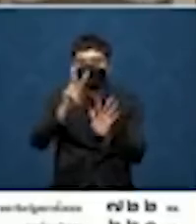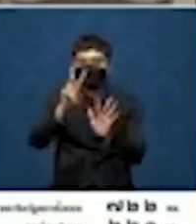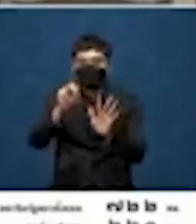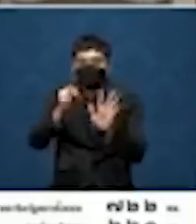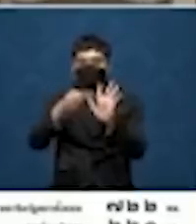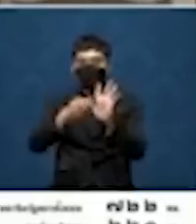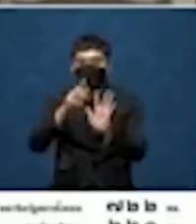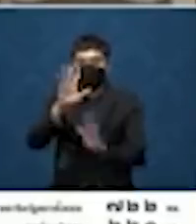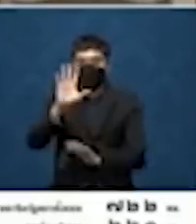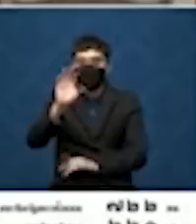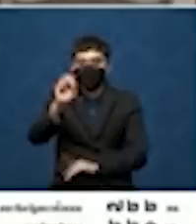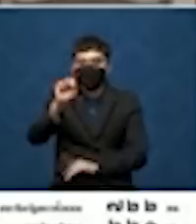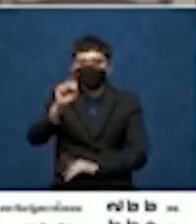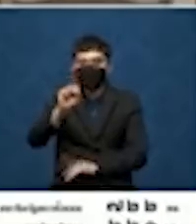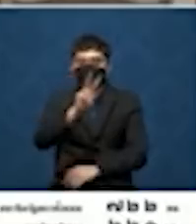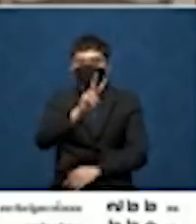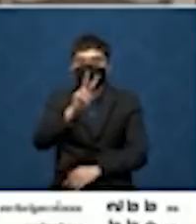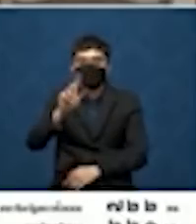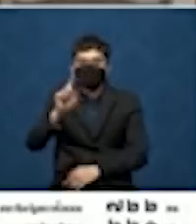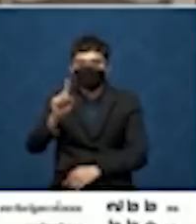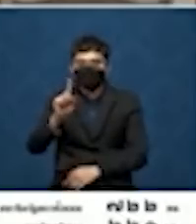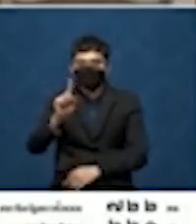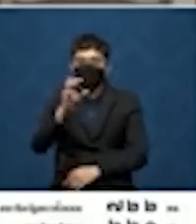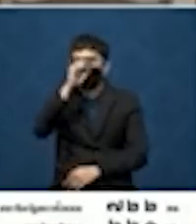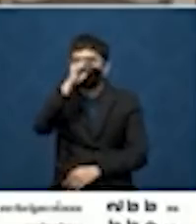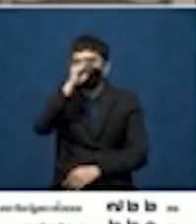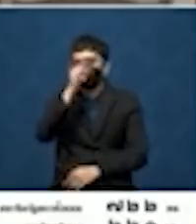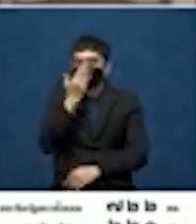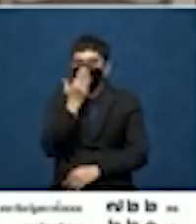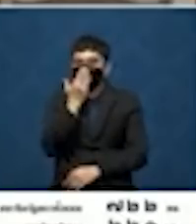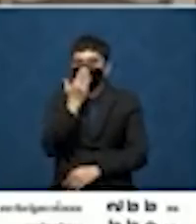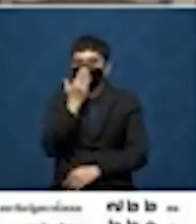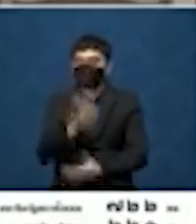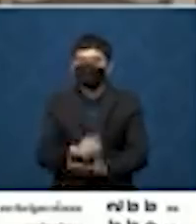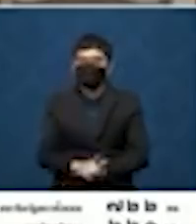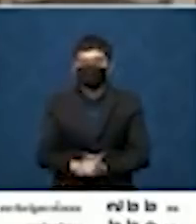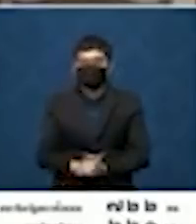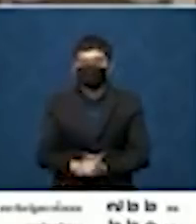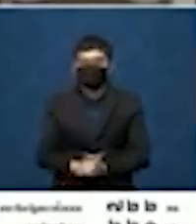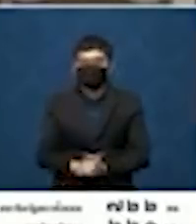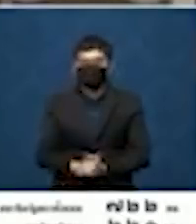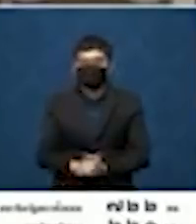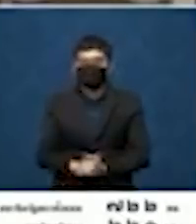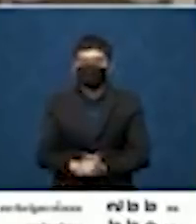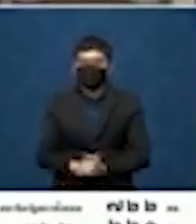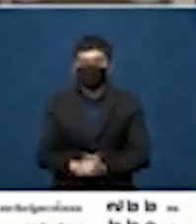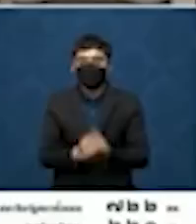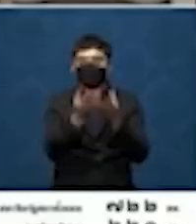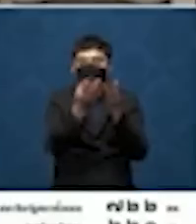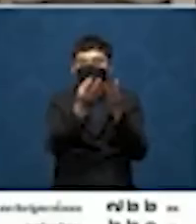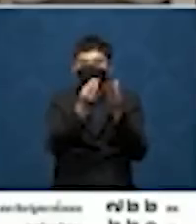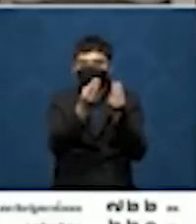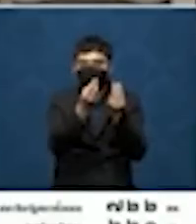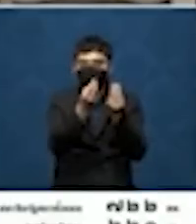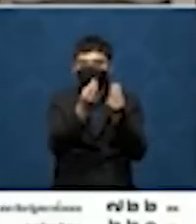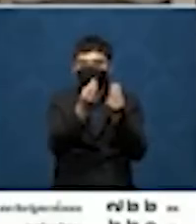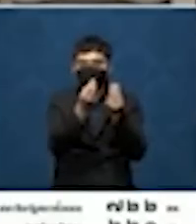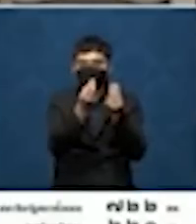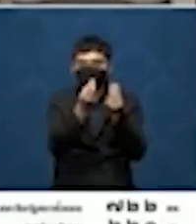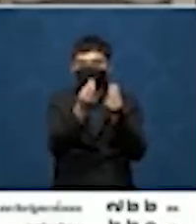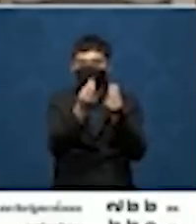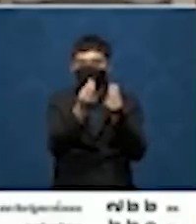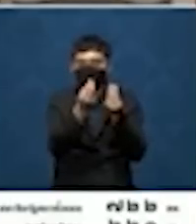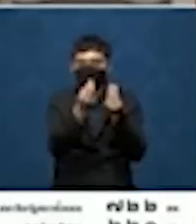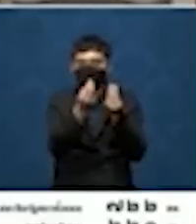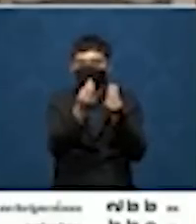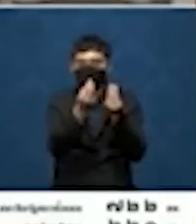ายจนกระทั่งเมื่อวาน กลับมาแล้ว อันนี้ลำดับความนะฮะแล้วก็ยังไม่ได้ชี้แจงเพิ่มเติมเลยซึ่งนักข่าวเนี่ยอยากจะสอ